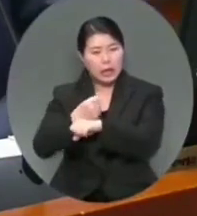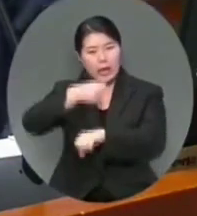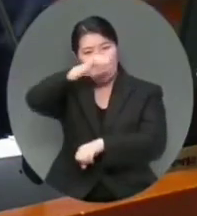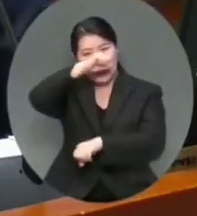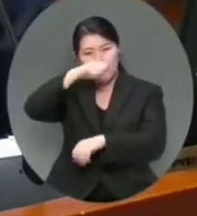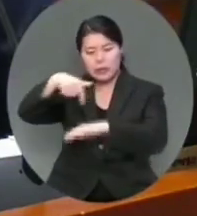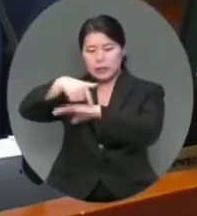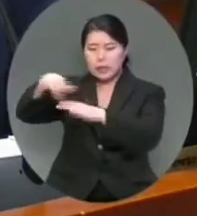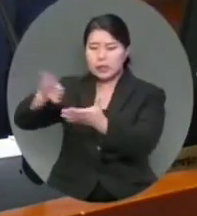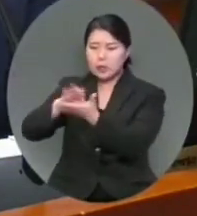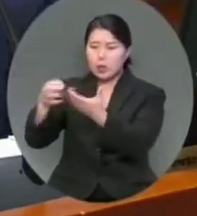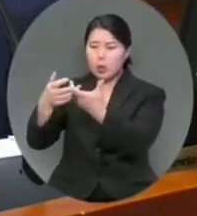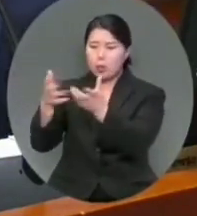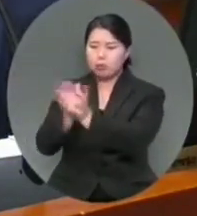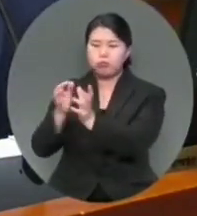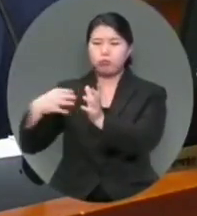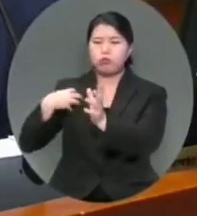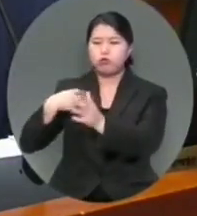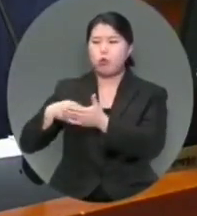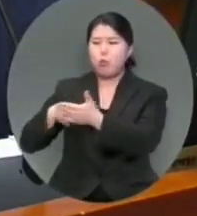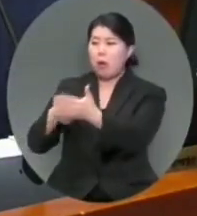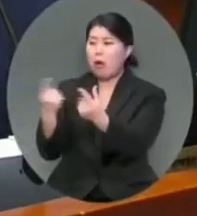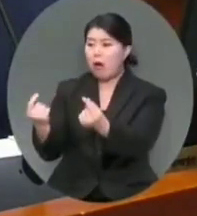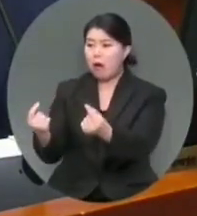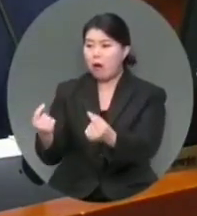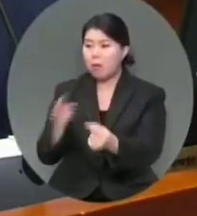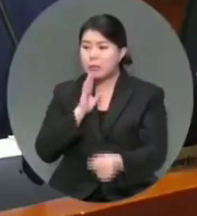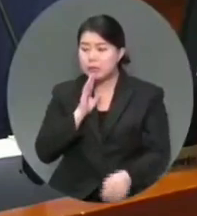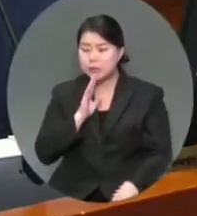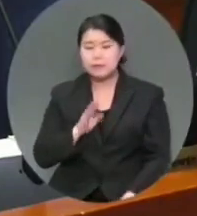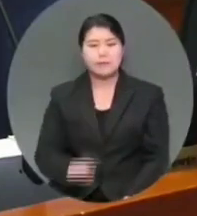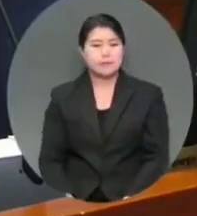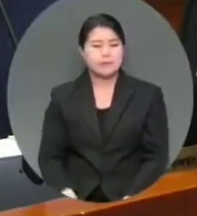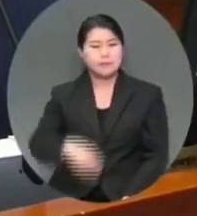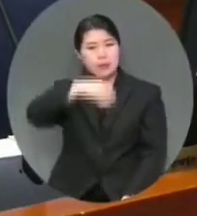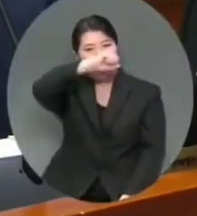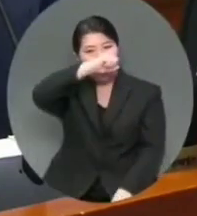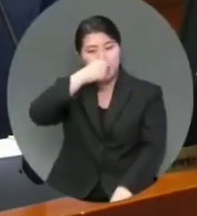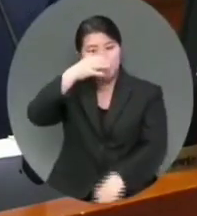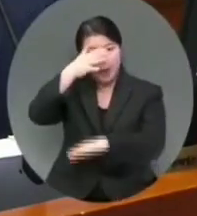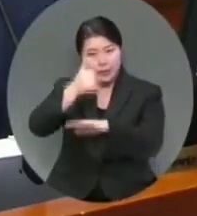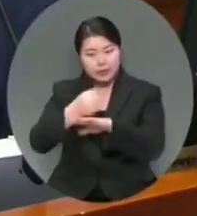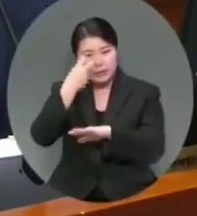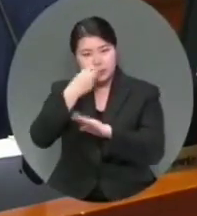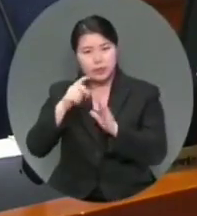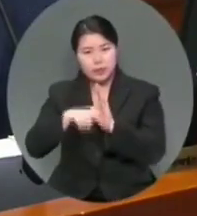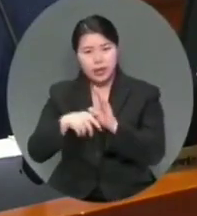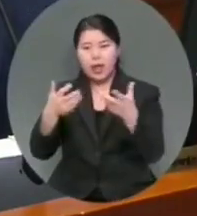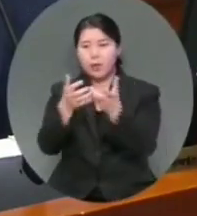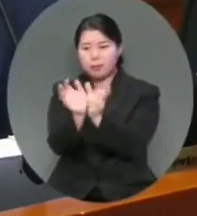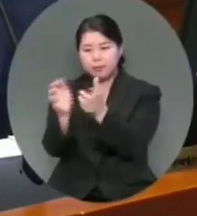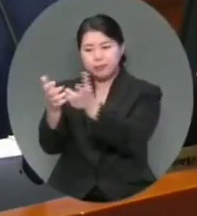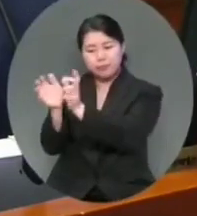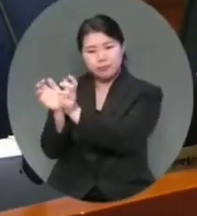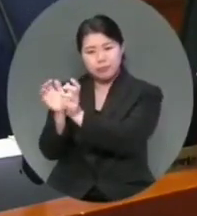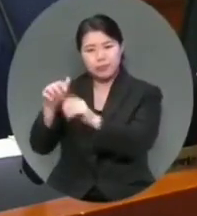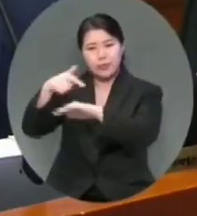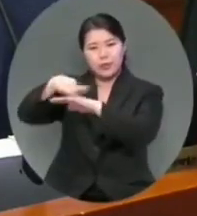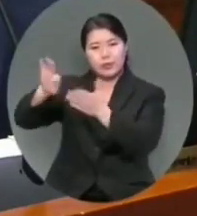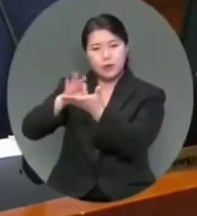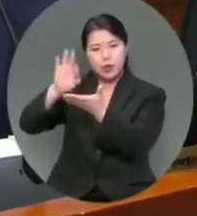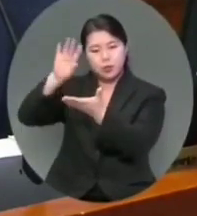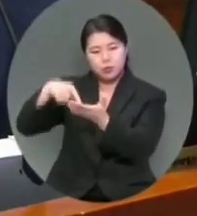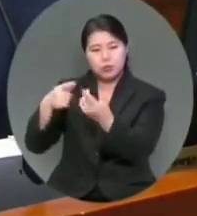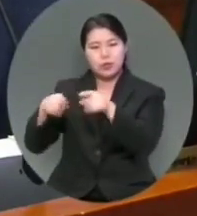주도로 다 재점검 된 거 아닙니까? 그렇죠? 예산 마지막 심사할 때는 관련 부처와 기재부가 작업을